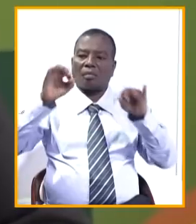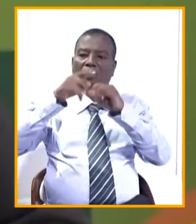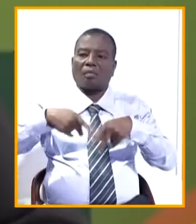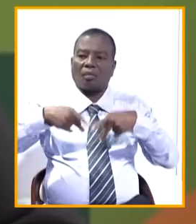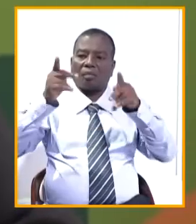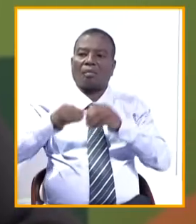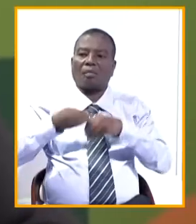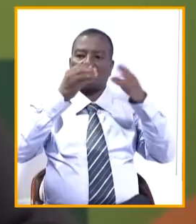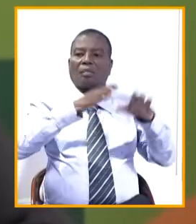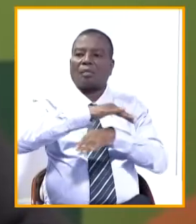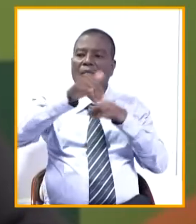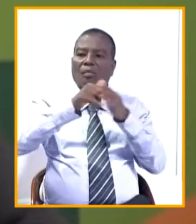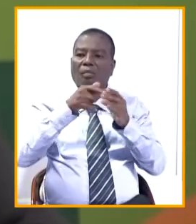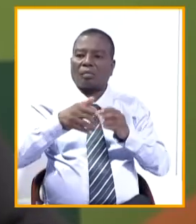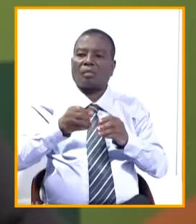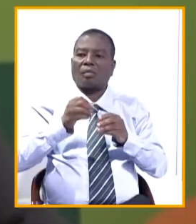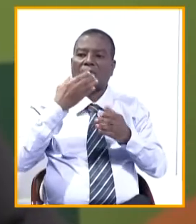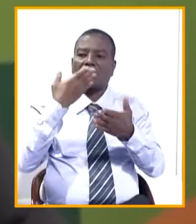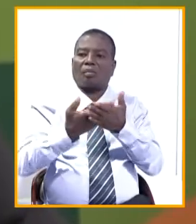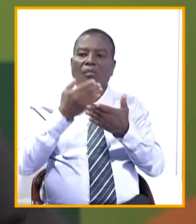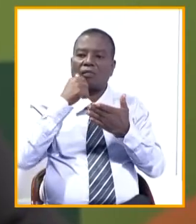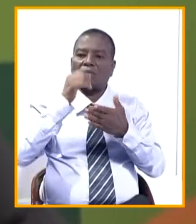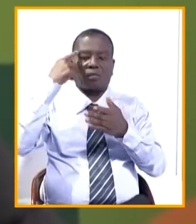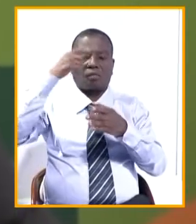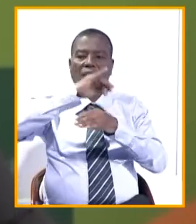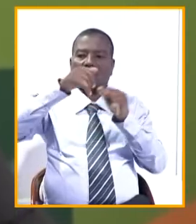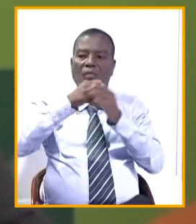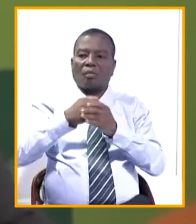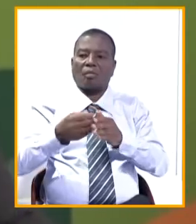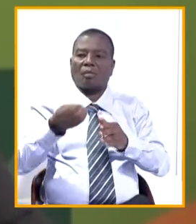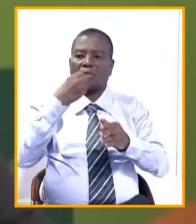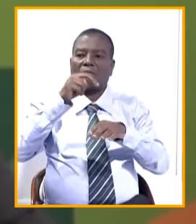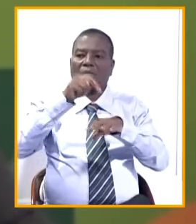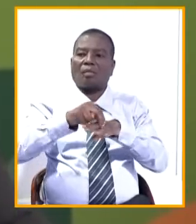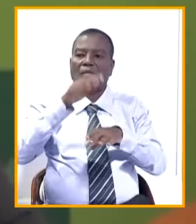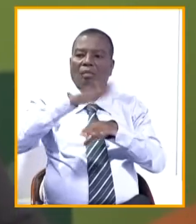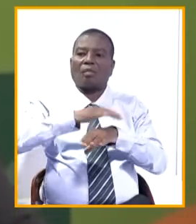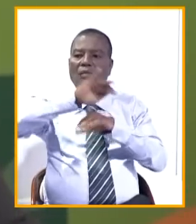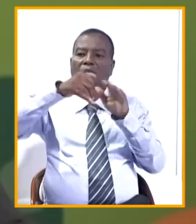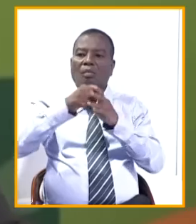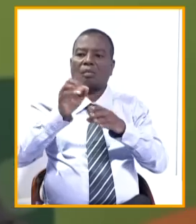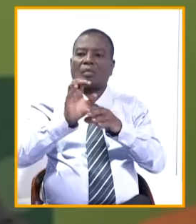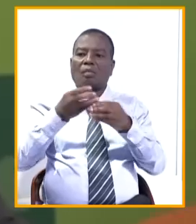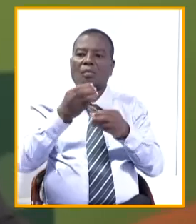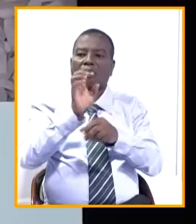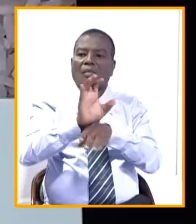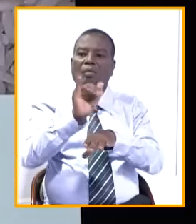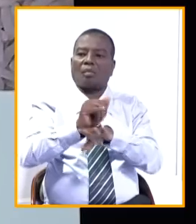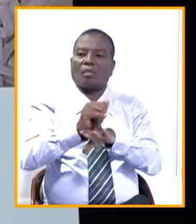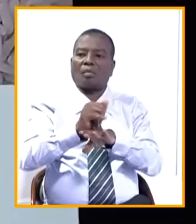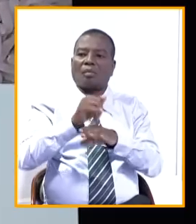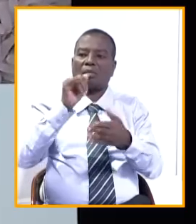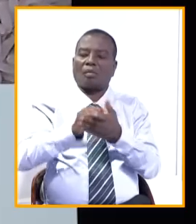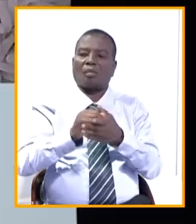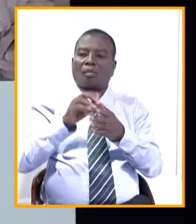rendre cette production accessible surtout au lieu de consommation sur l'ensemble du territoire national. Ce